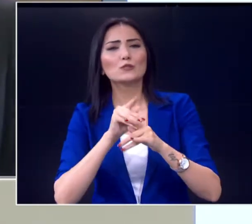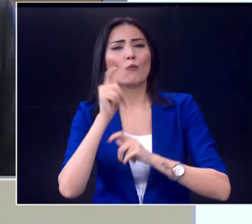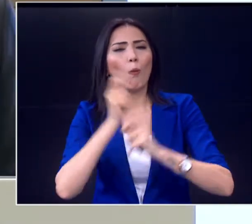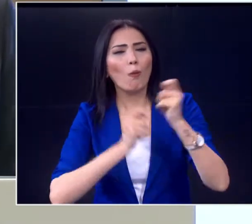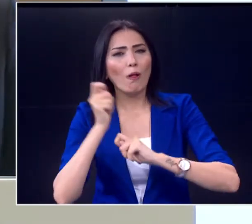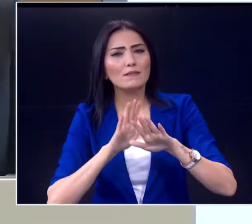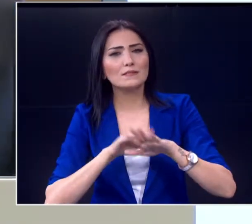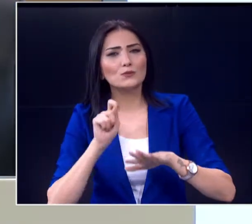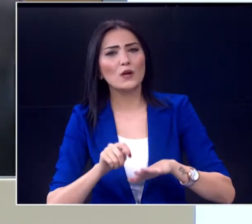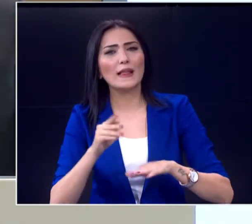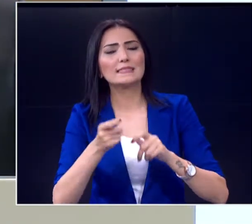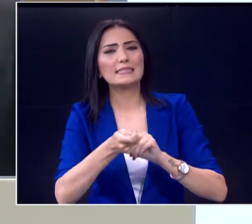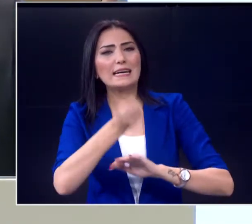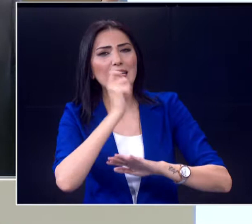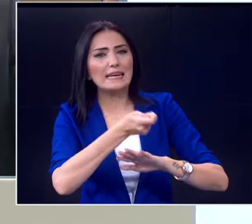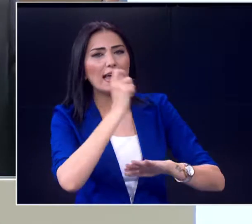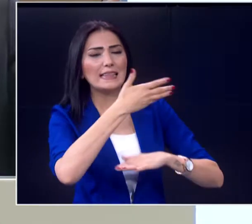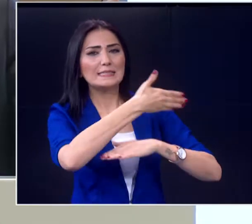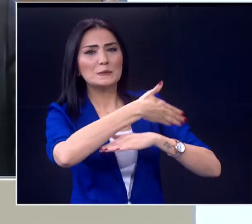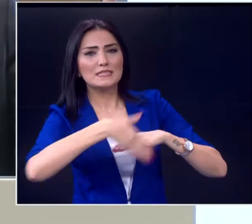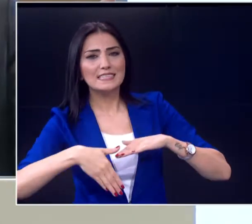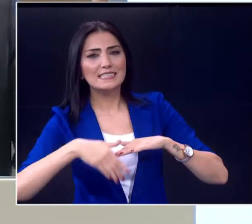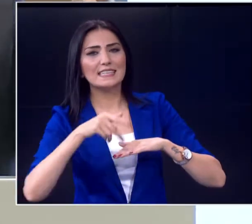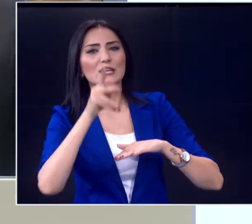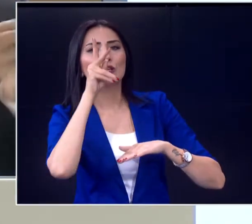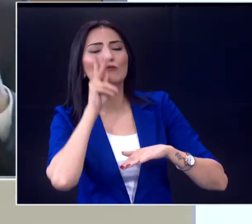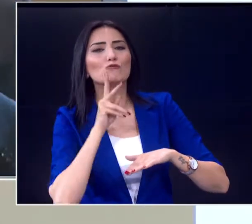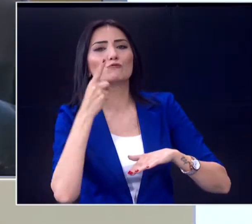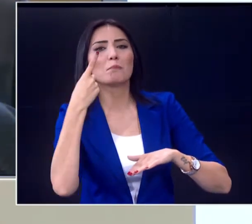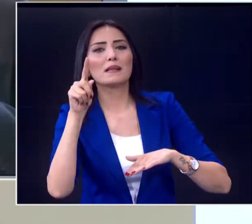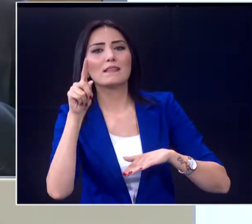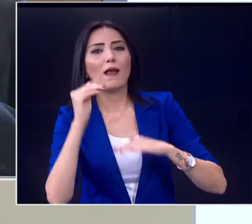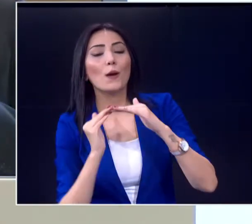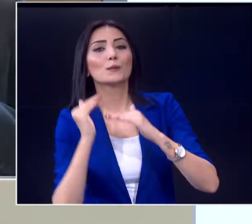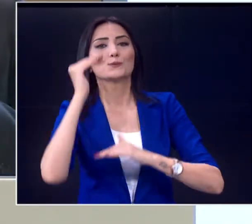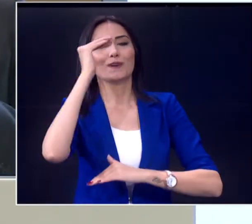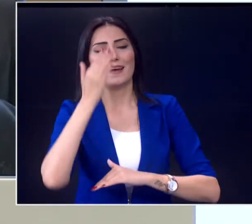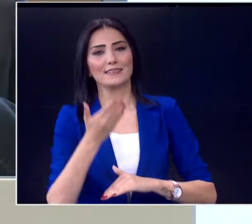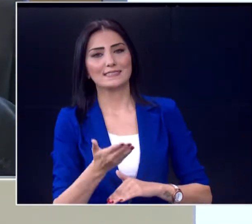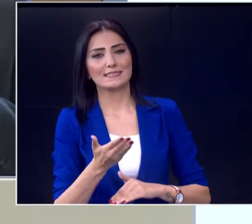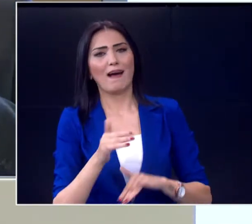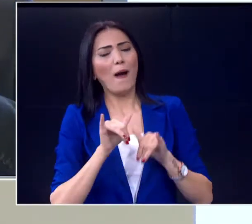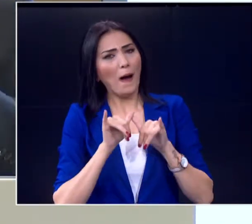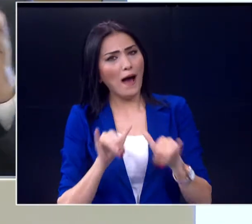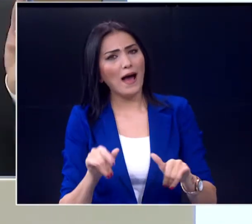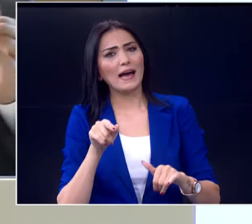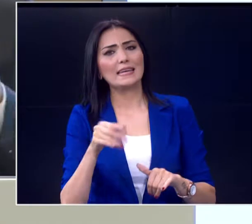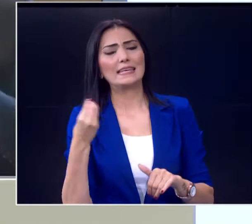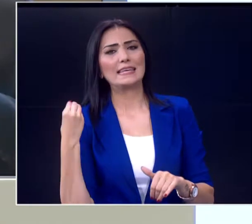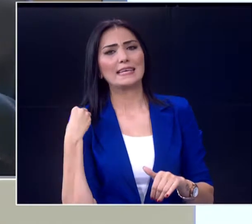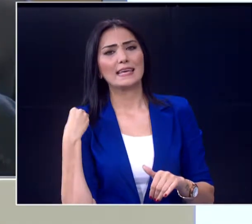kullanacağınız kredi sınırını 200 bin liraya çıkardık. Aynı şekilde